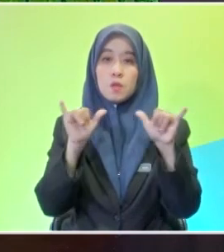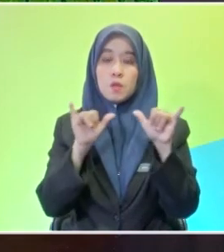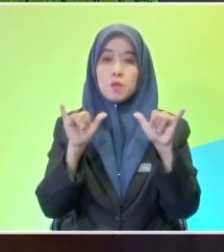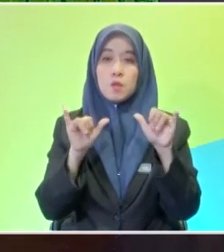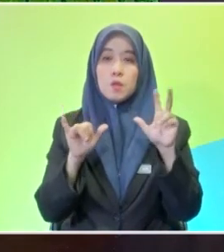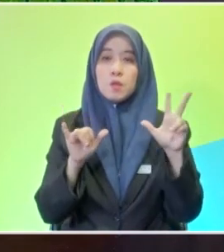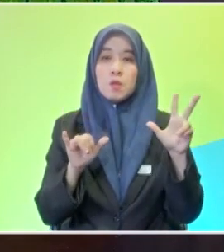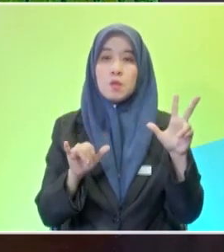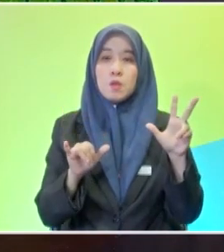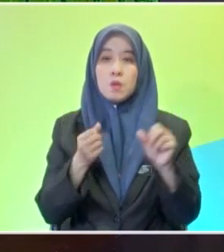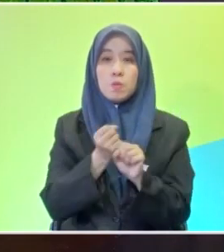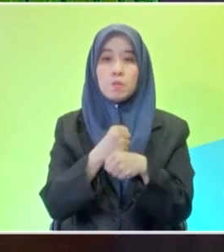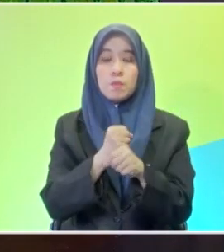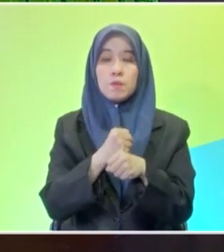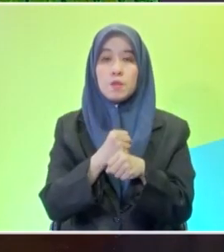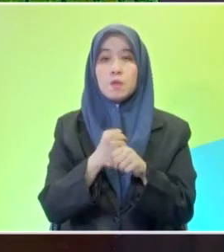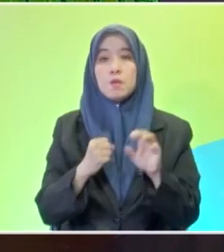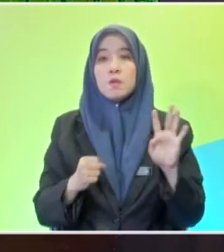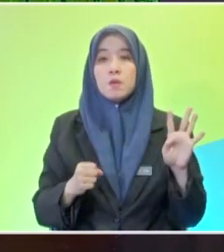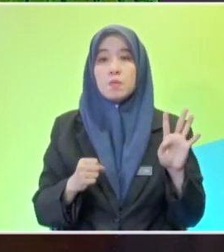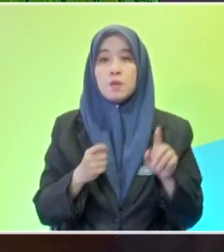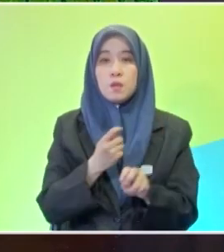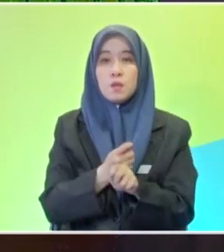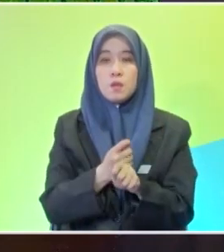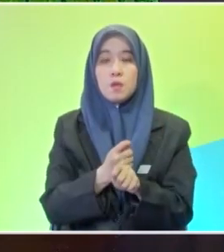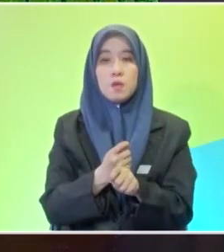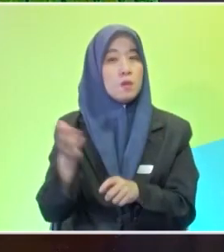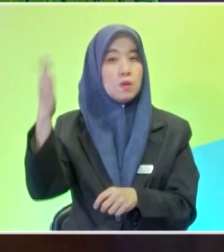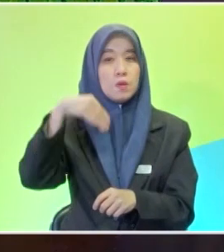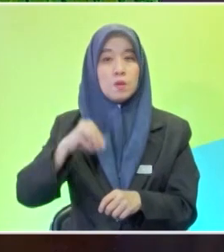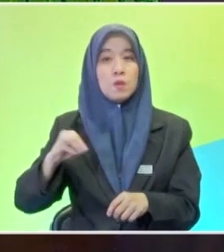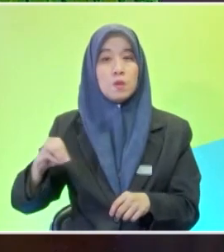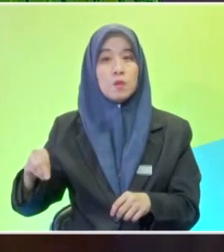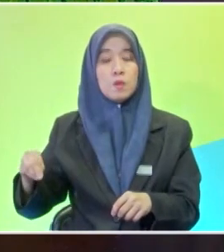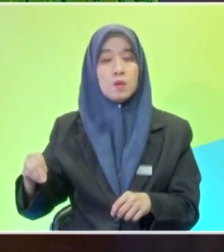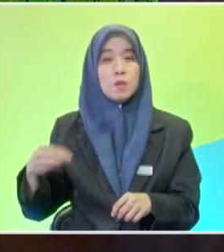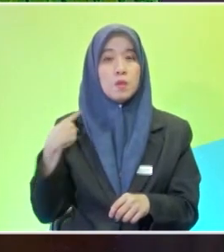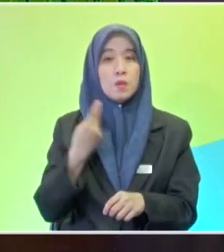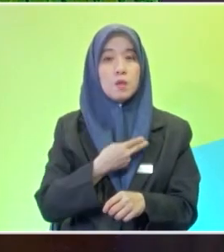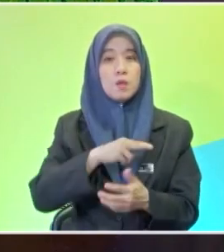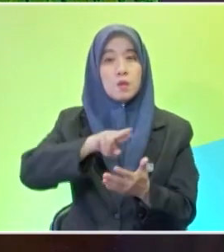bentuk dan juga ciri teksturnya dekat rumah kita